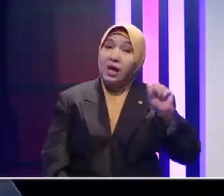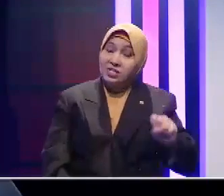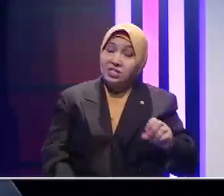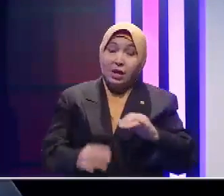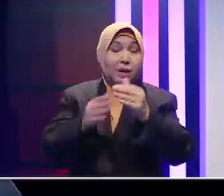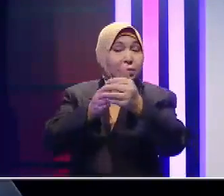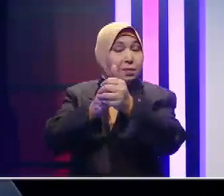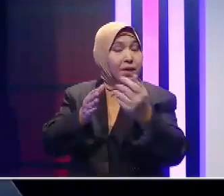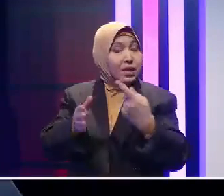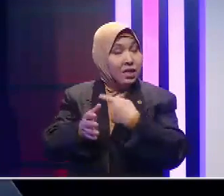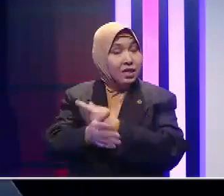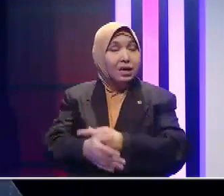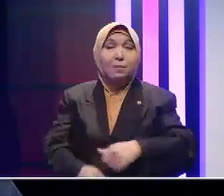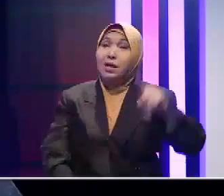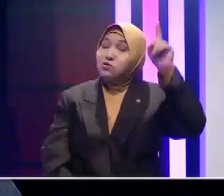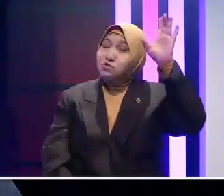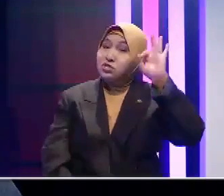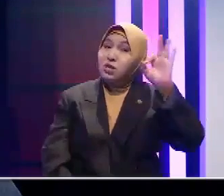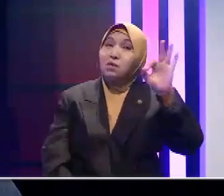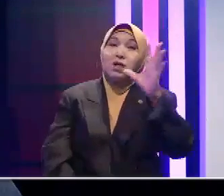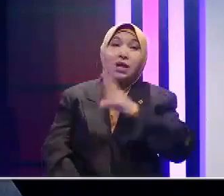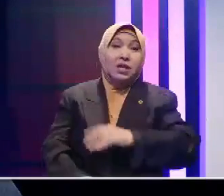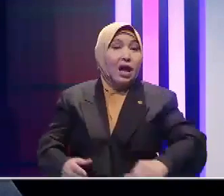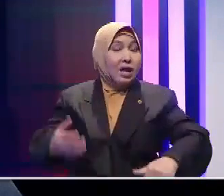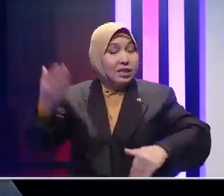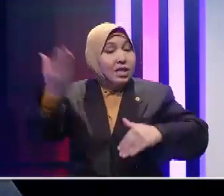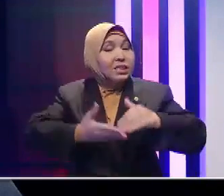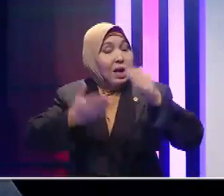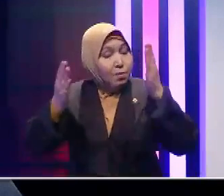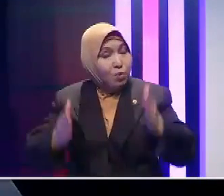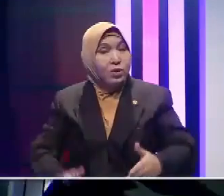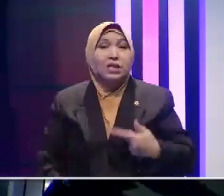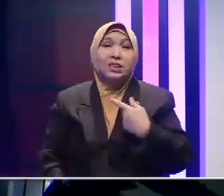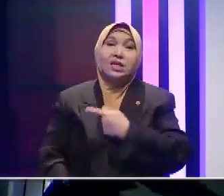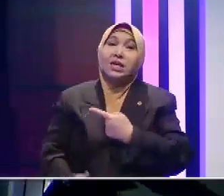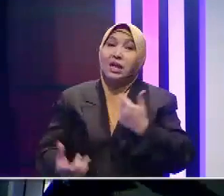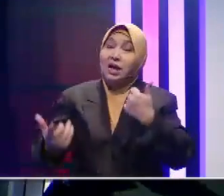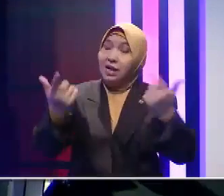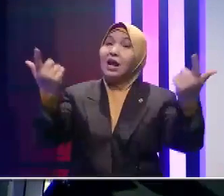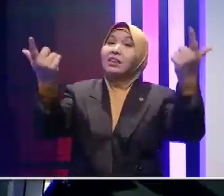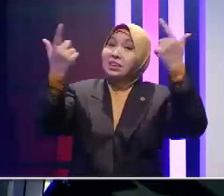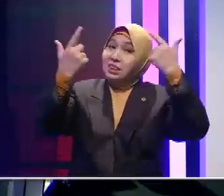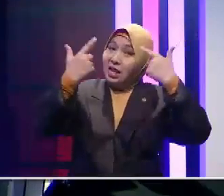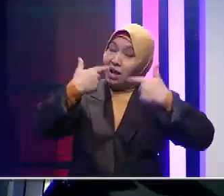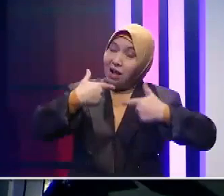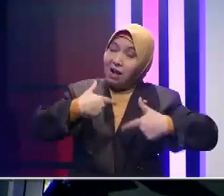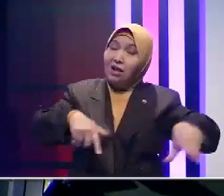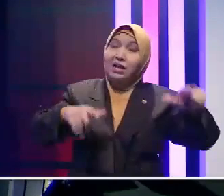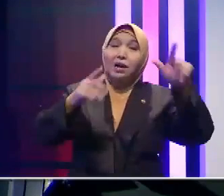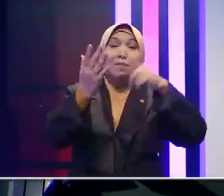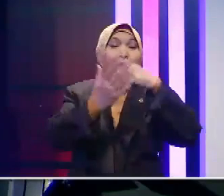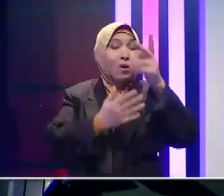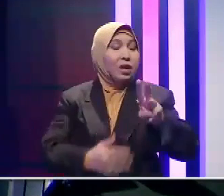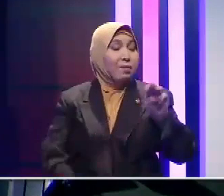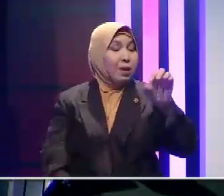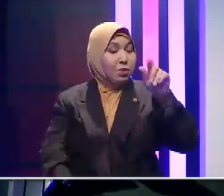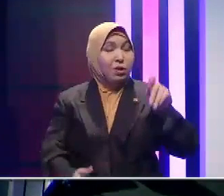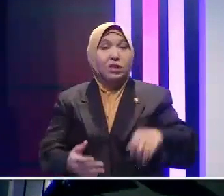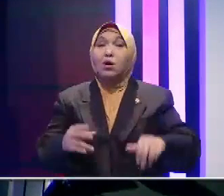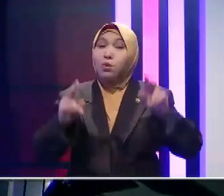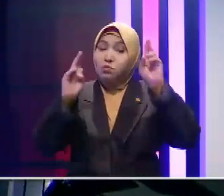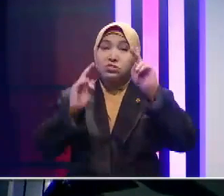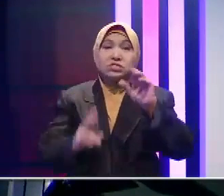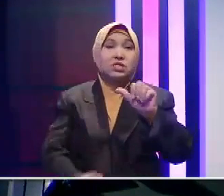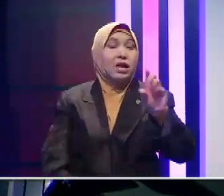kita, subhanallah. Juga tetamu kita yang berkunjung ke teratak My Quran Time hari ini, Al-Fadil Ustaz Abdul